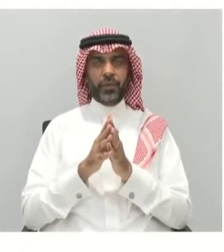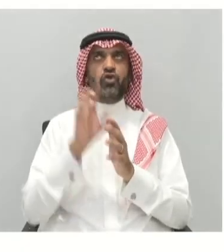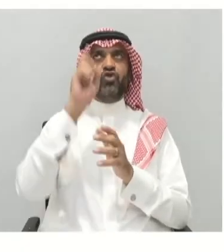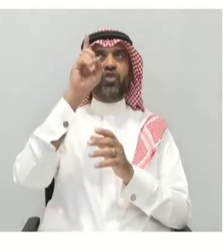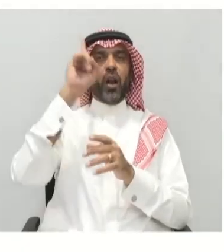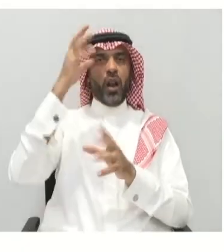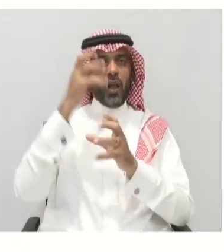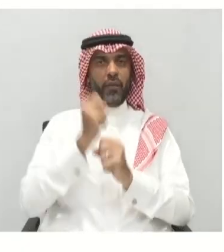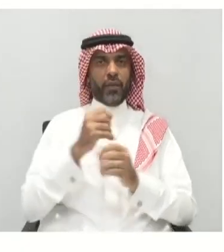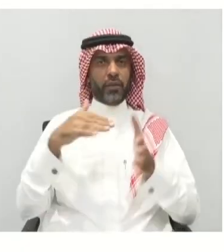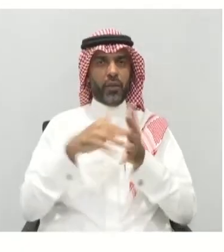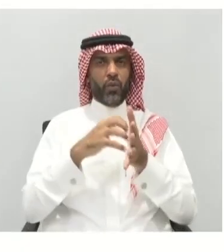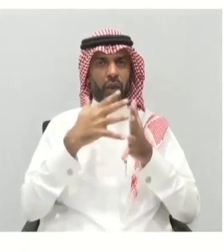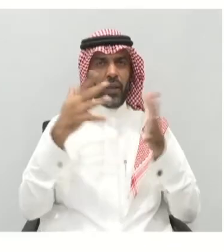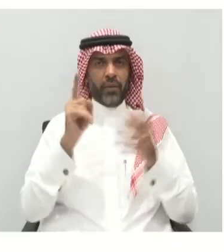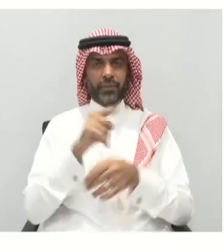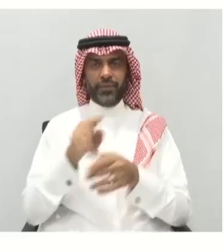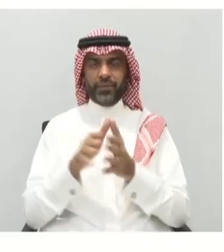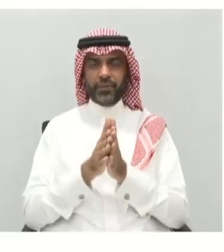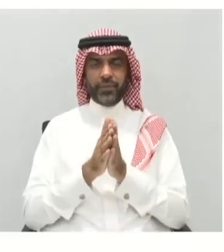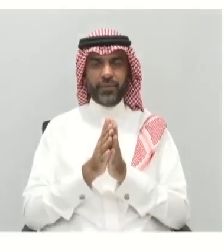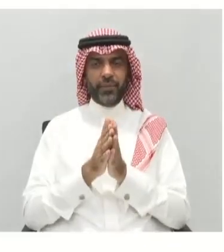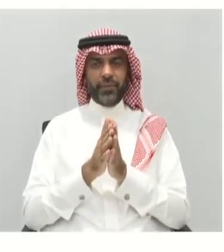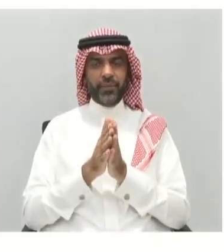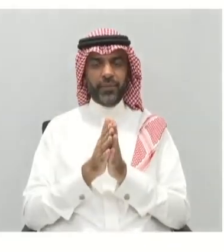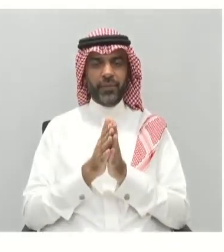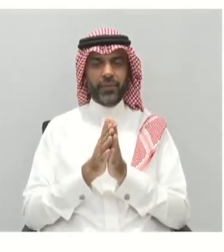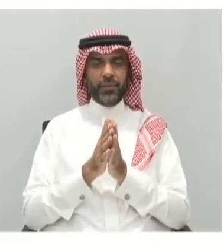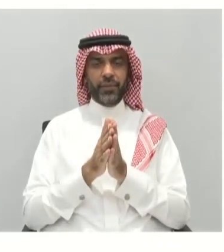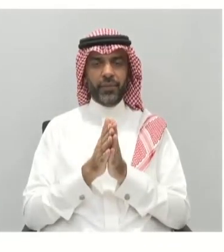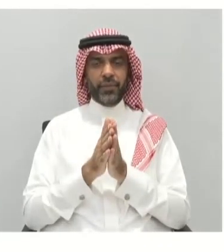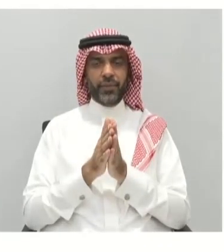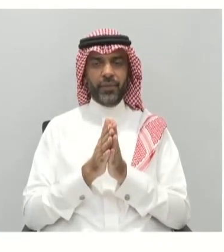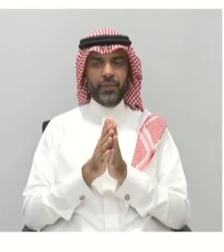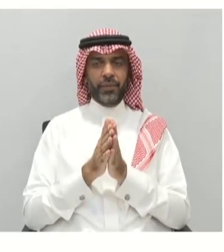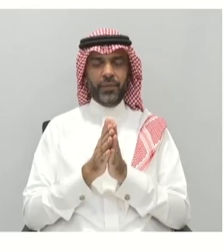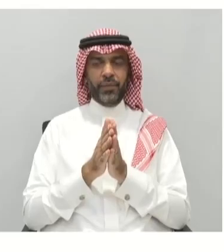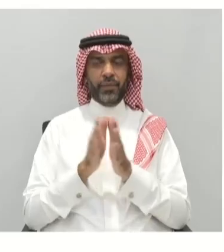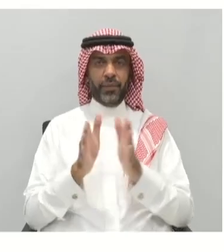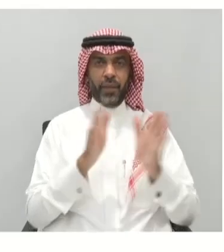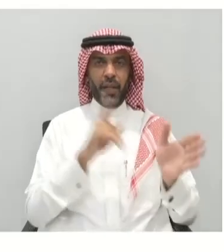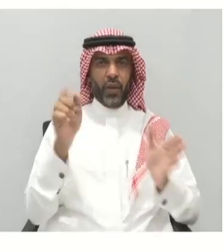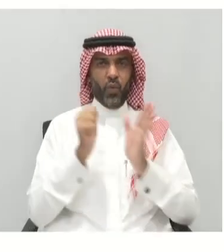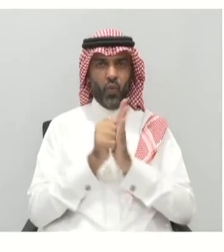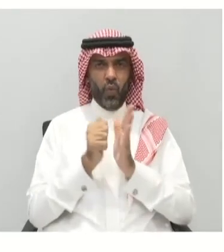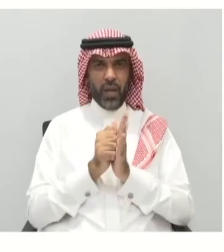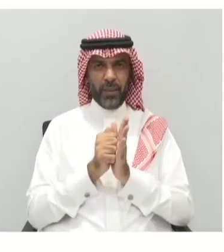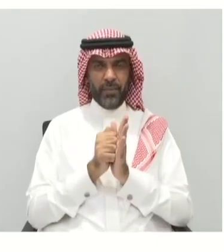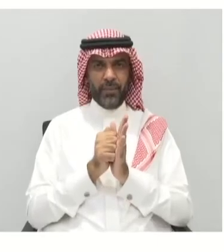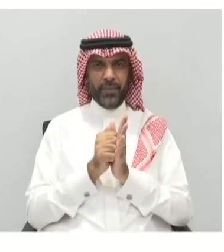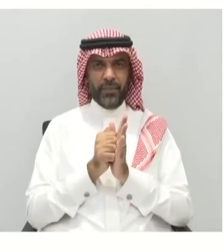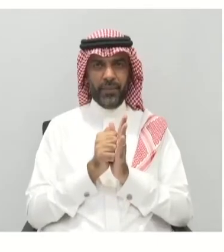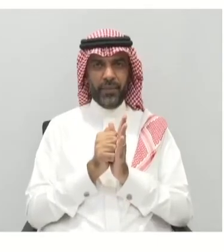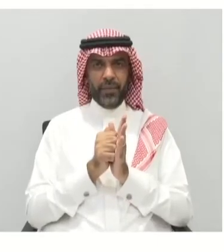طيب الان اتوقع وضحت الصوره بعد المثال طيب الان لدينا واجب يا اخواني واخواتي